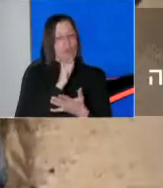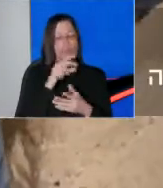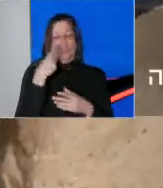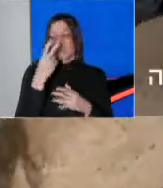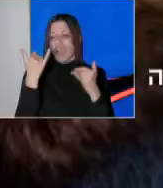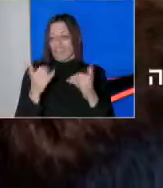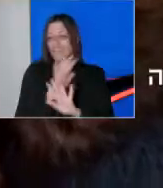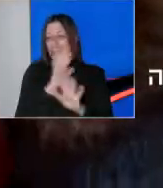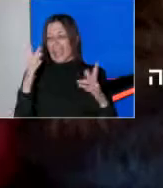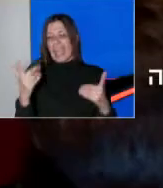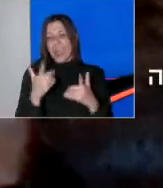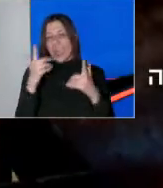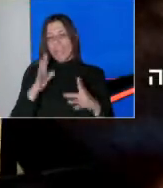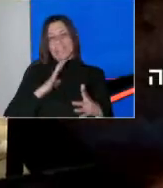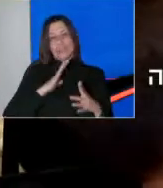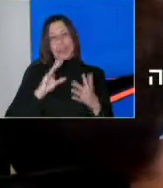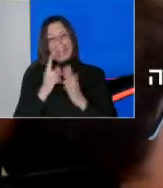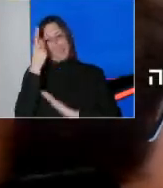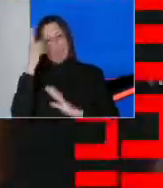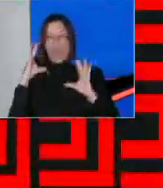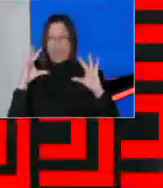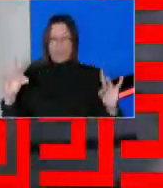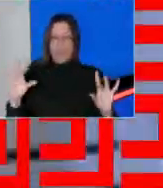מעתה רק באירועים בסיכון גבוה להדבקה.